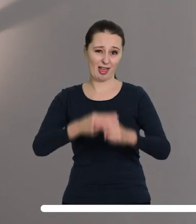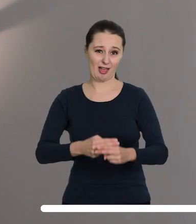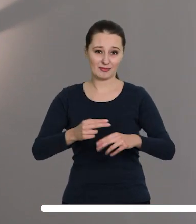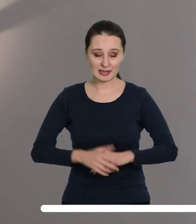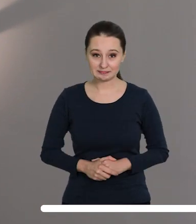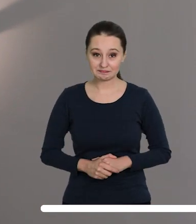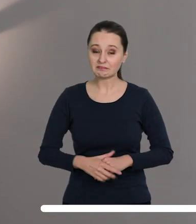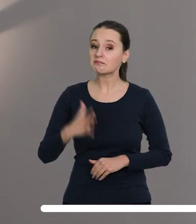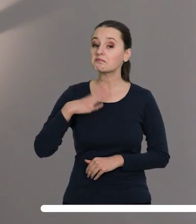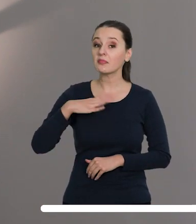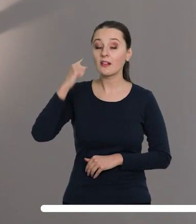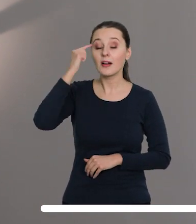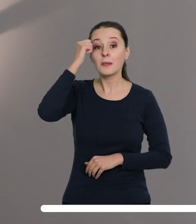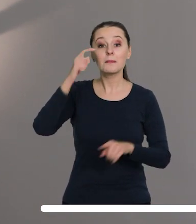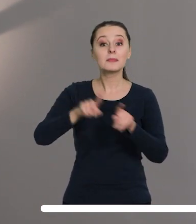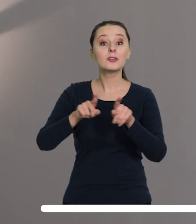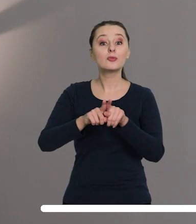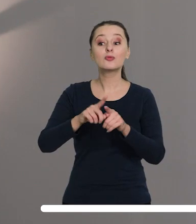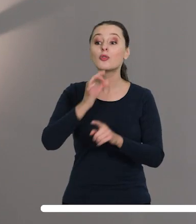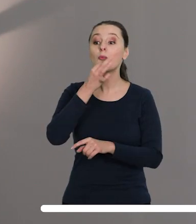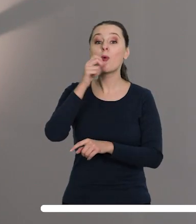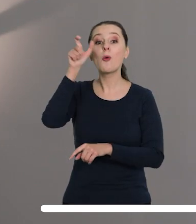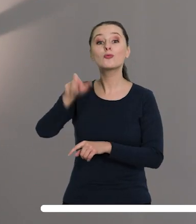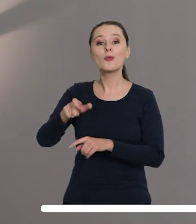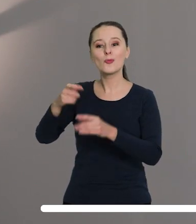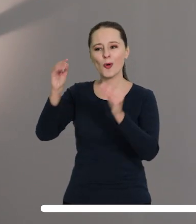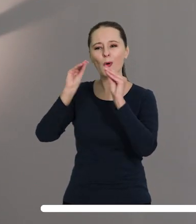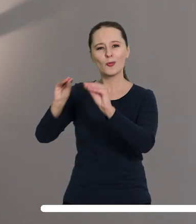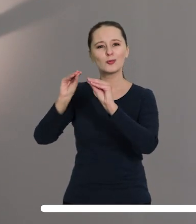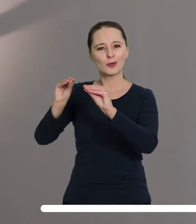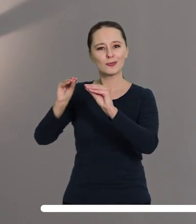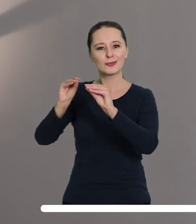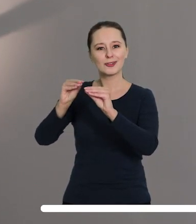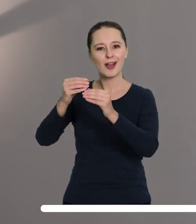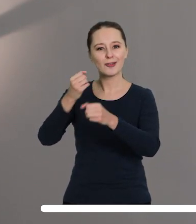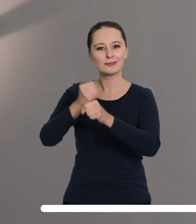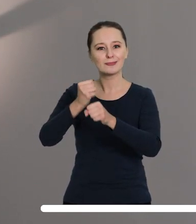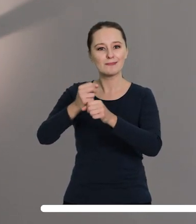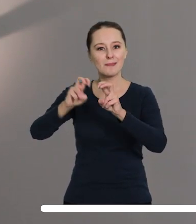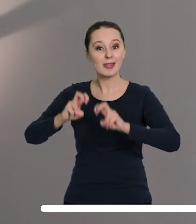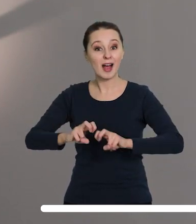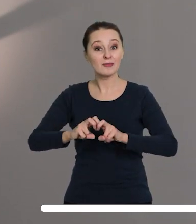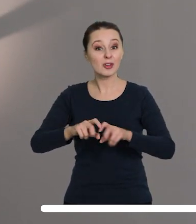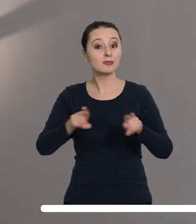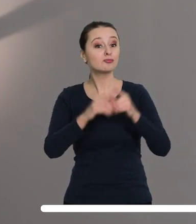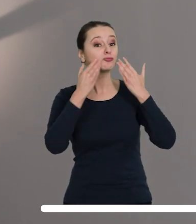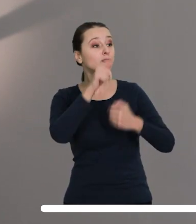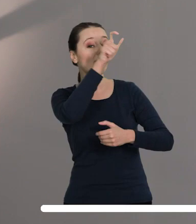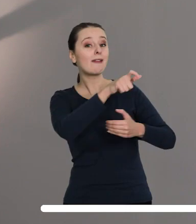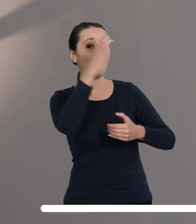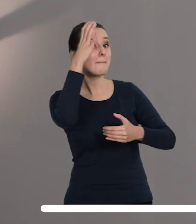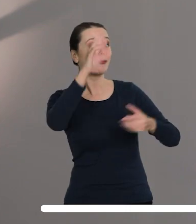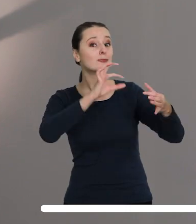miejscu. Jednocześnie warto pamiętać, że młodzi badacze uczą się pracy naukowej w części od swoich mentorów